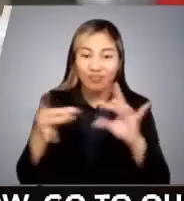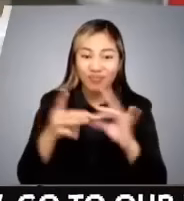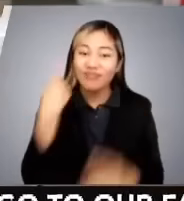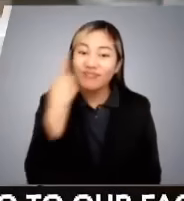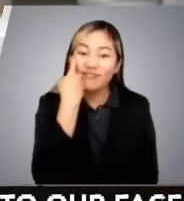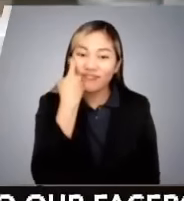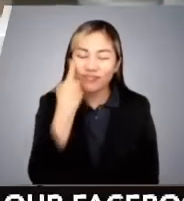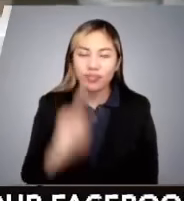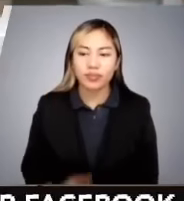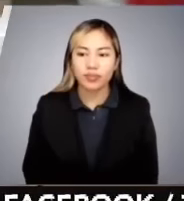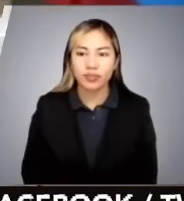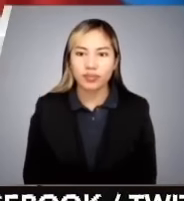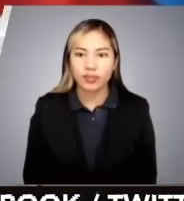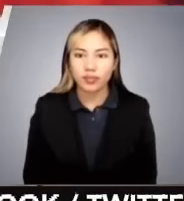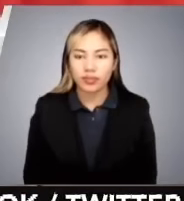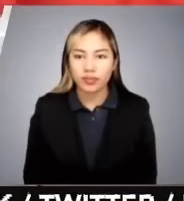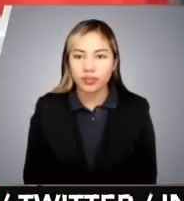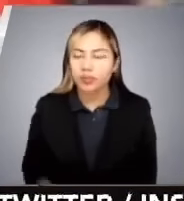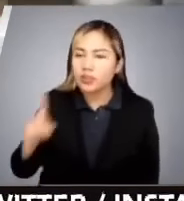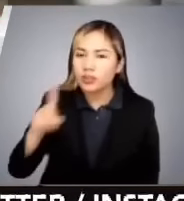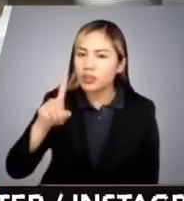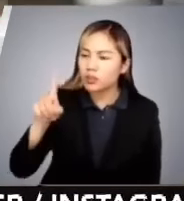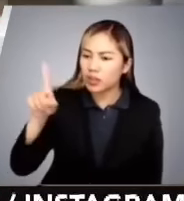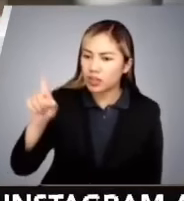Gawa na ba yung affidavit?